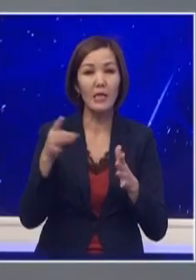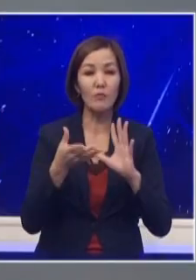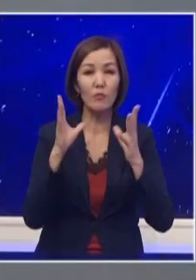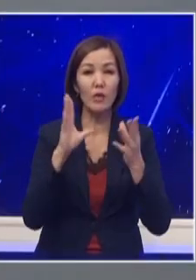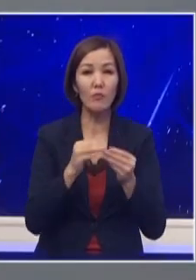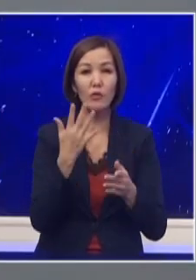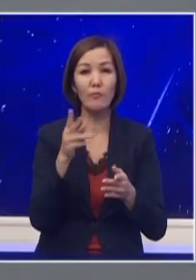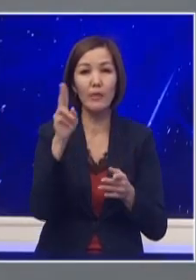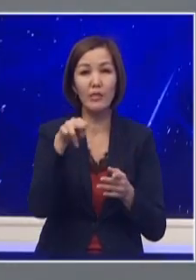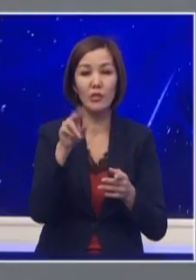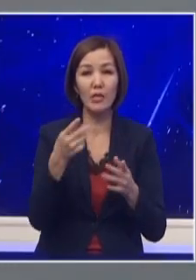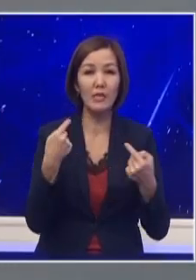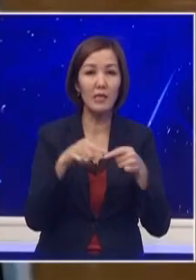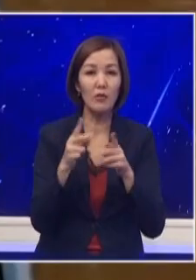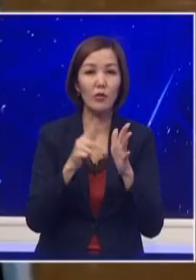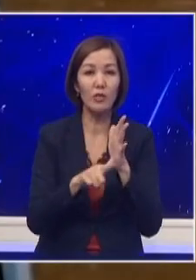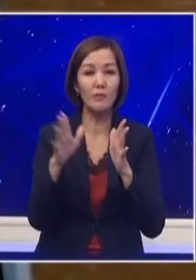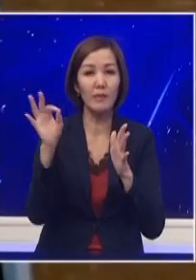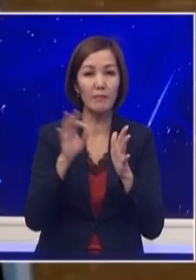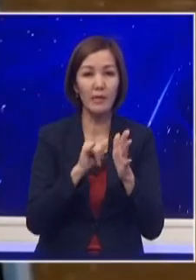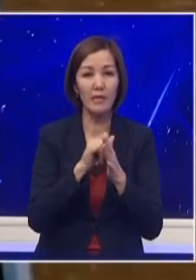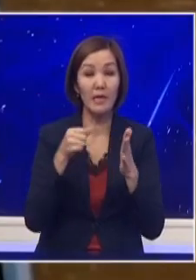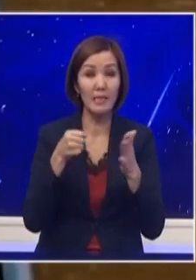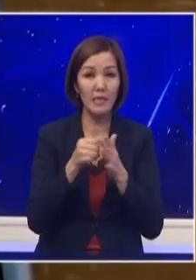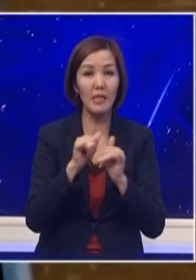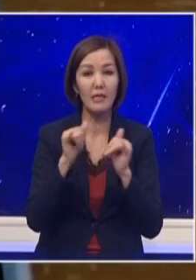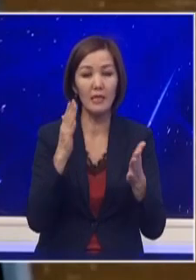бойынша 5G технологиясы 75%-ға жететін болады. Ал